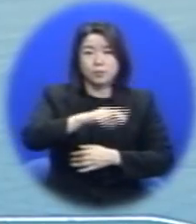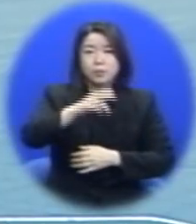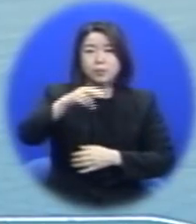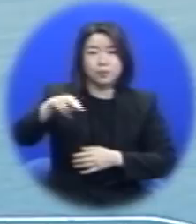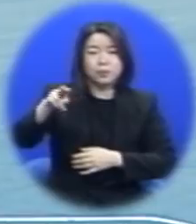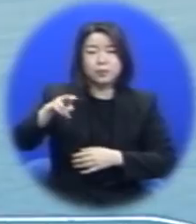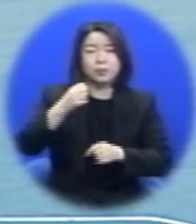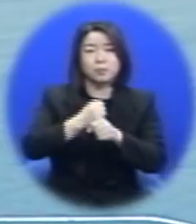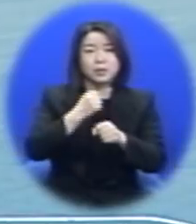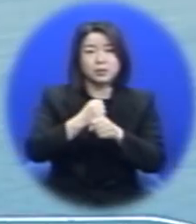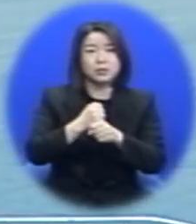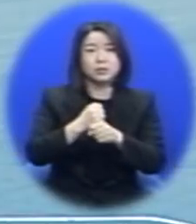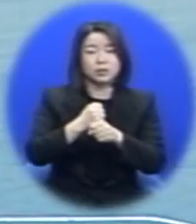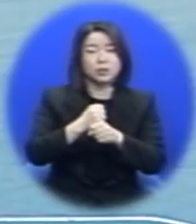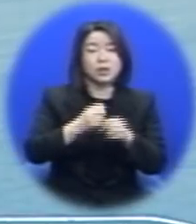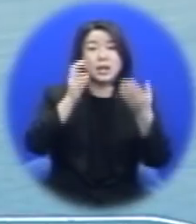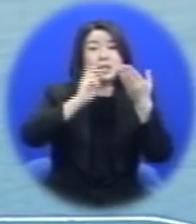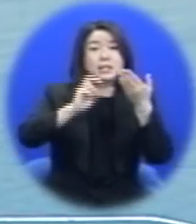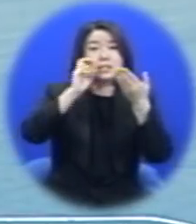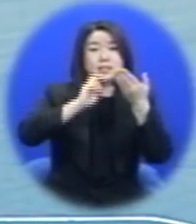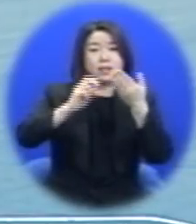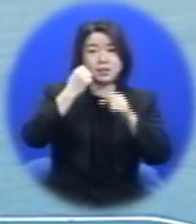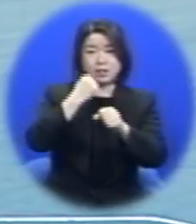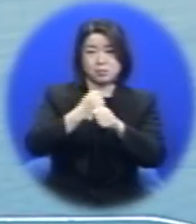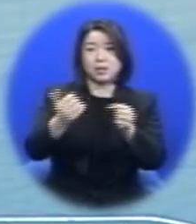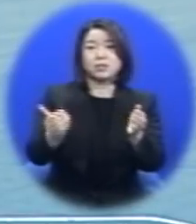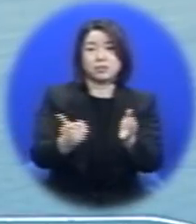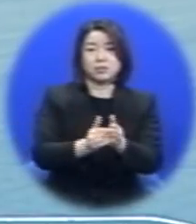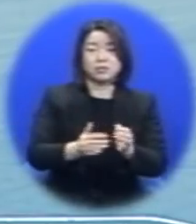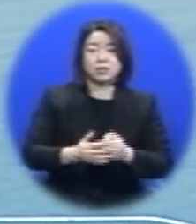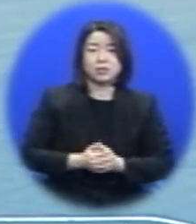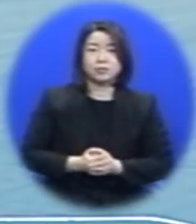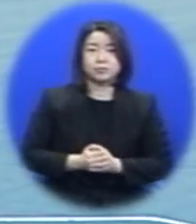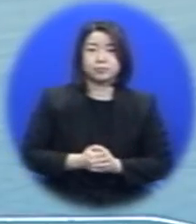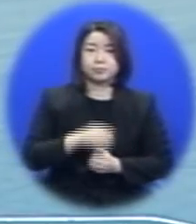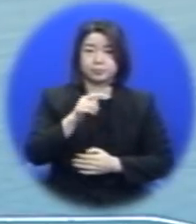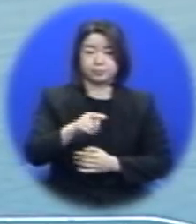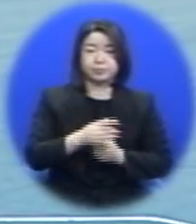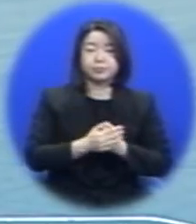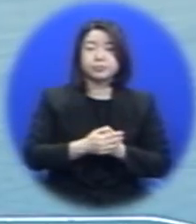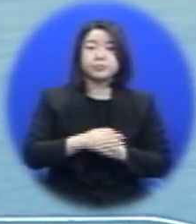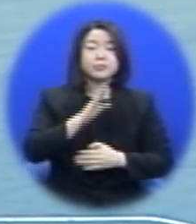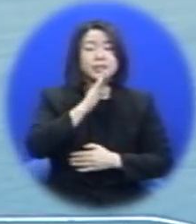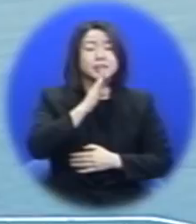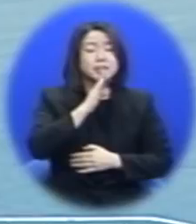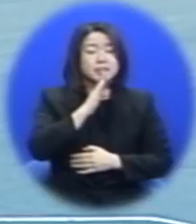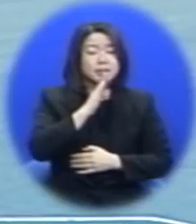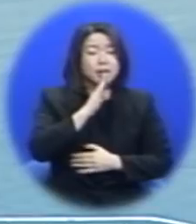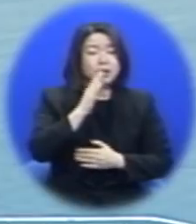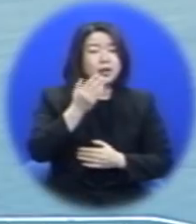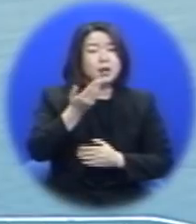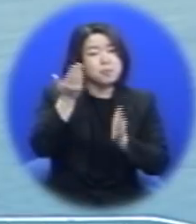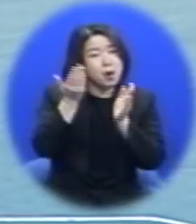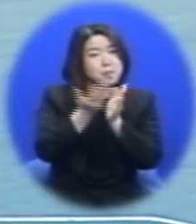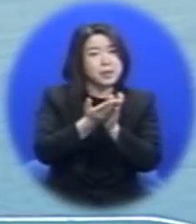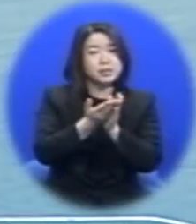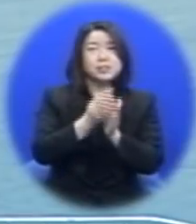붙여서 찬양곡을 만들었습니다. 그게 진짜 그 곡인지는 천국 가서